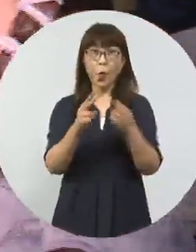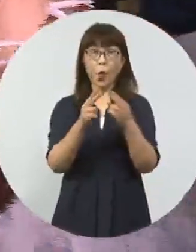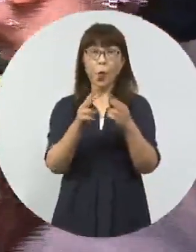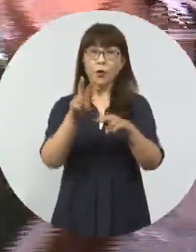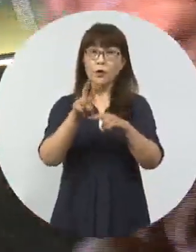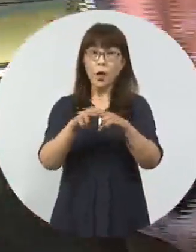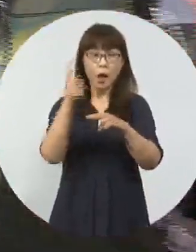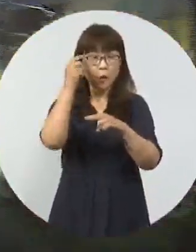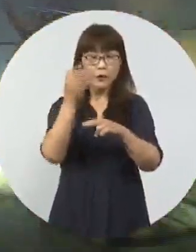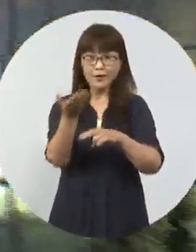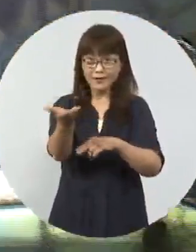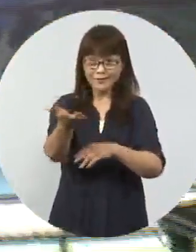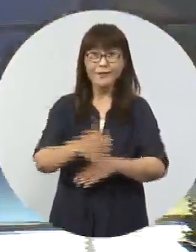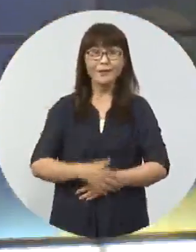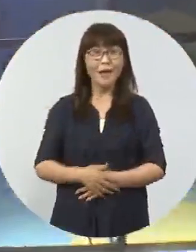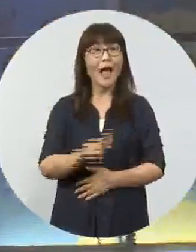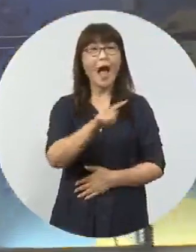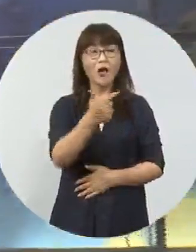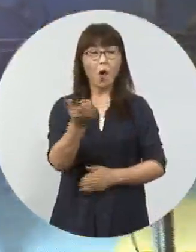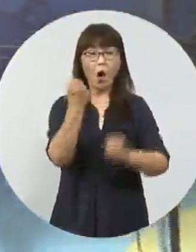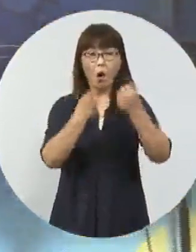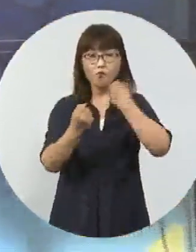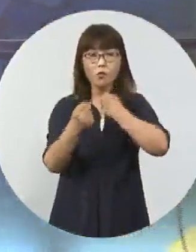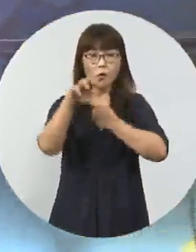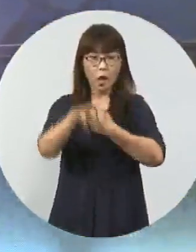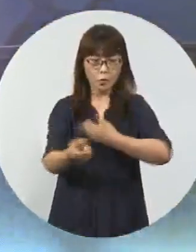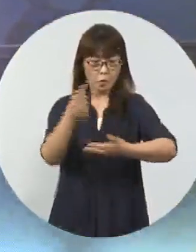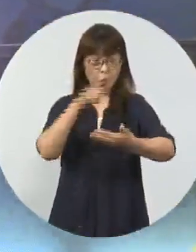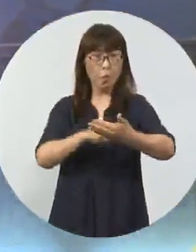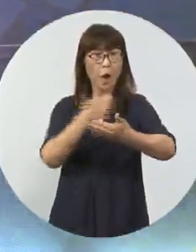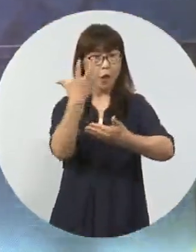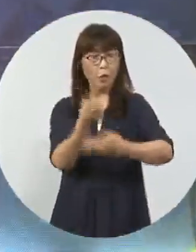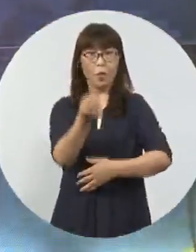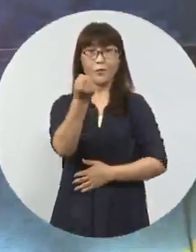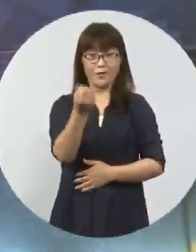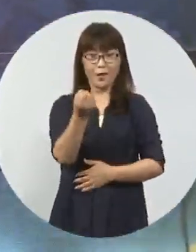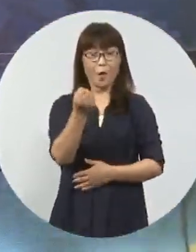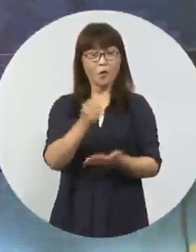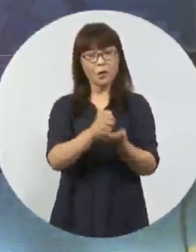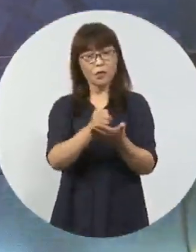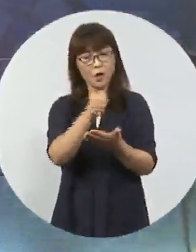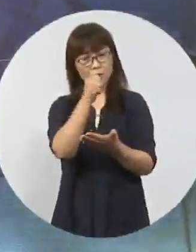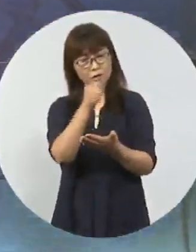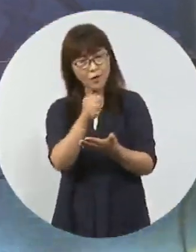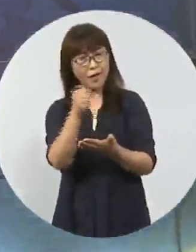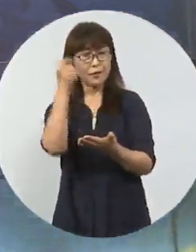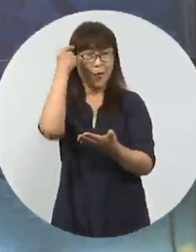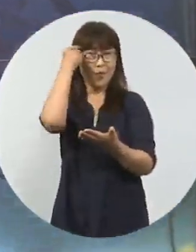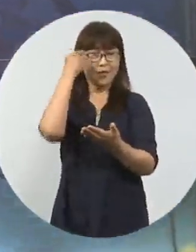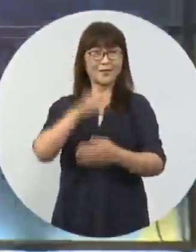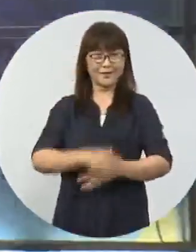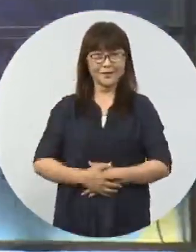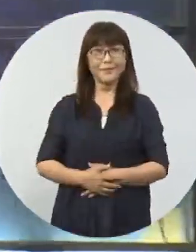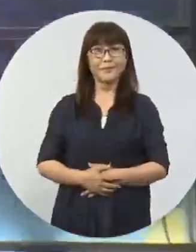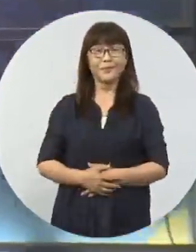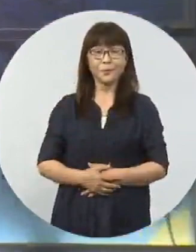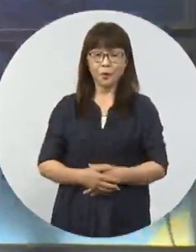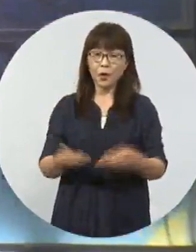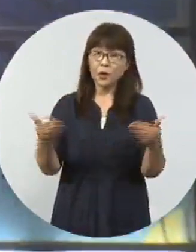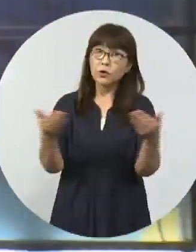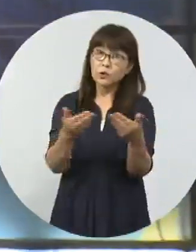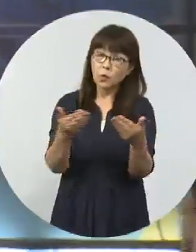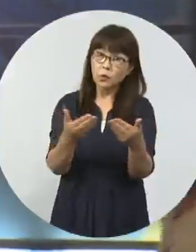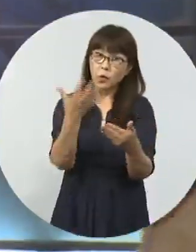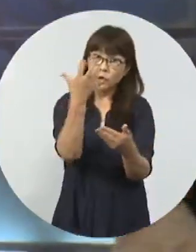しようと思ったんですか。 あ、なんかちょっといろいろ舞台裏とか興味があって、ちょっとこういう機会があったらなと思って見に来ました。 なんかこういう仕事